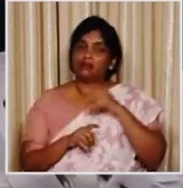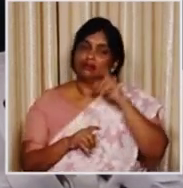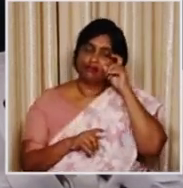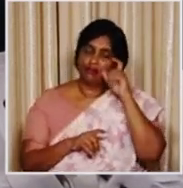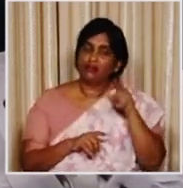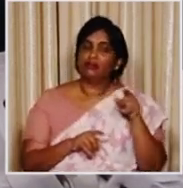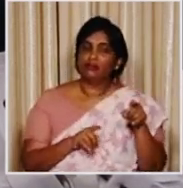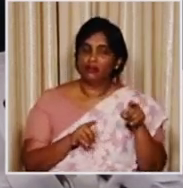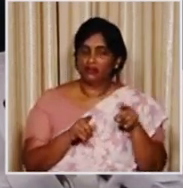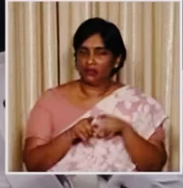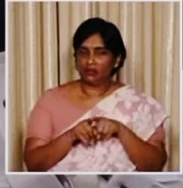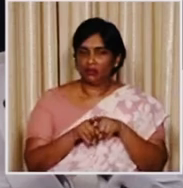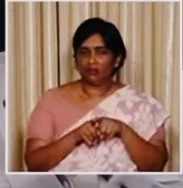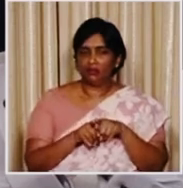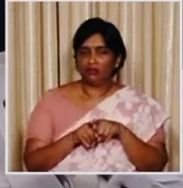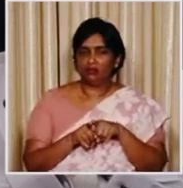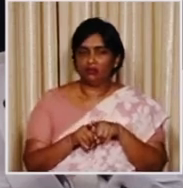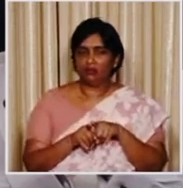මේක